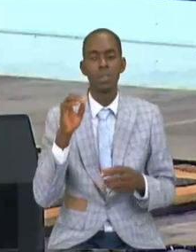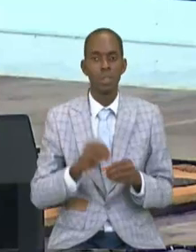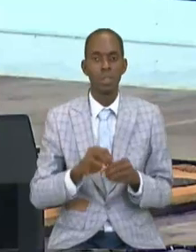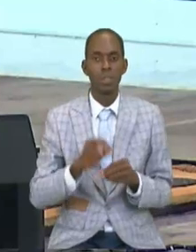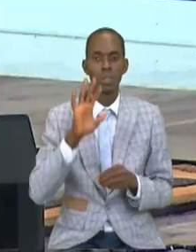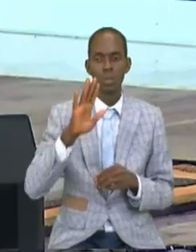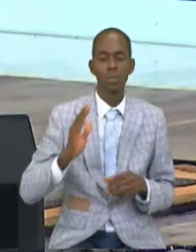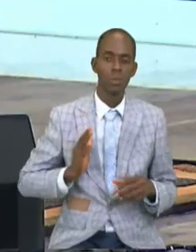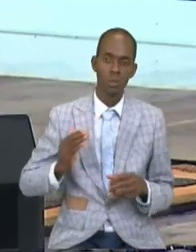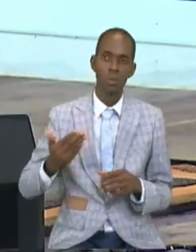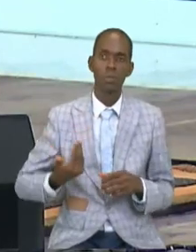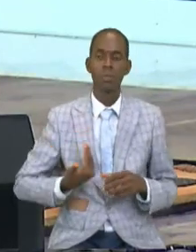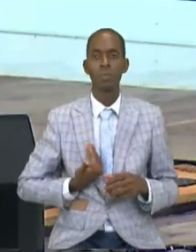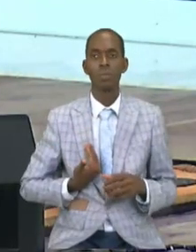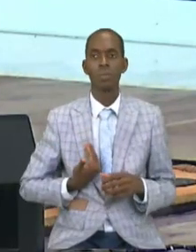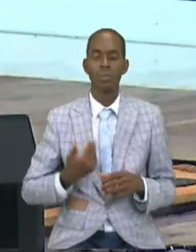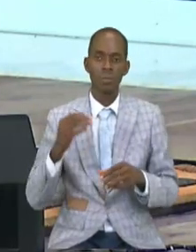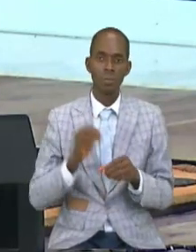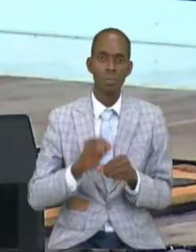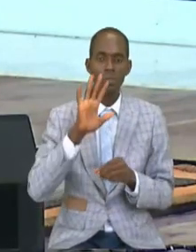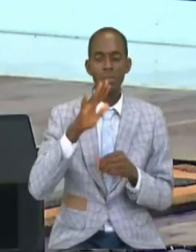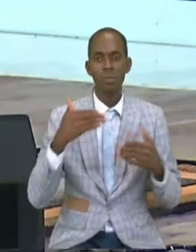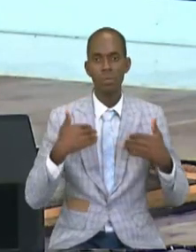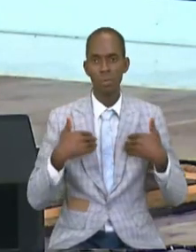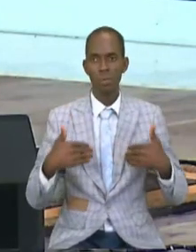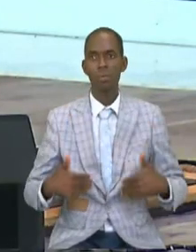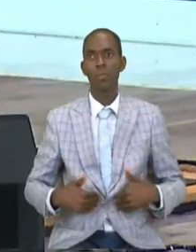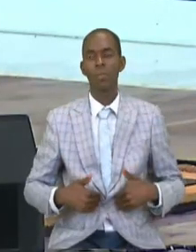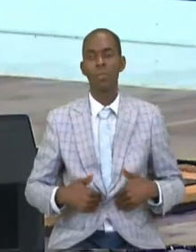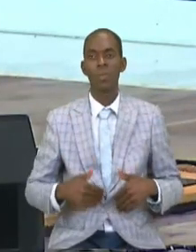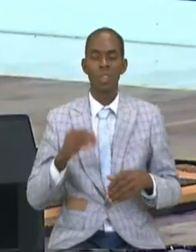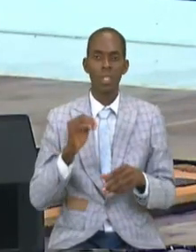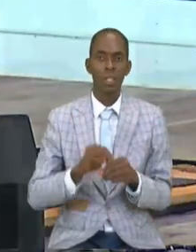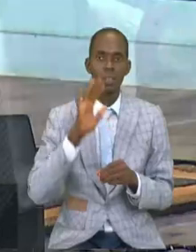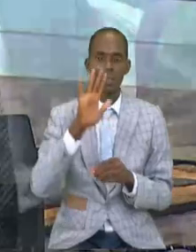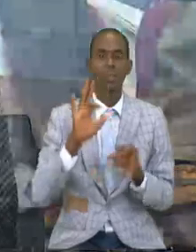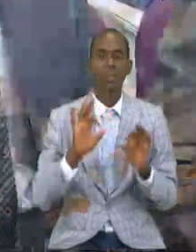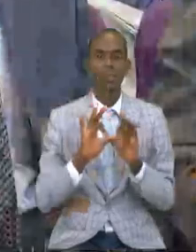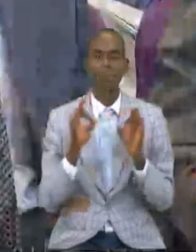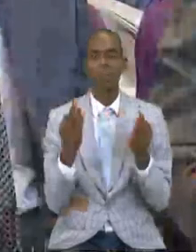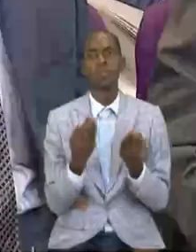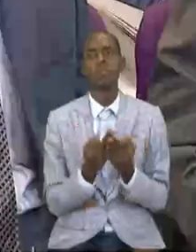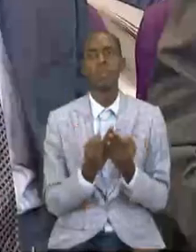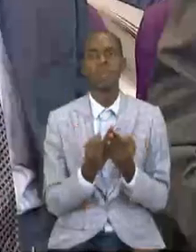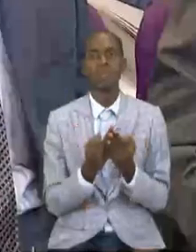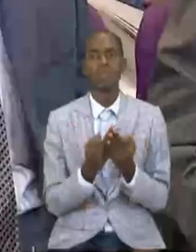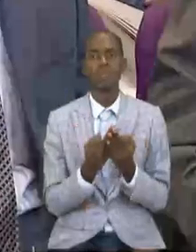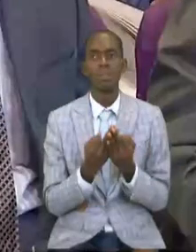votre esprit, dans votre âme, dans votre corps, dans votre famille.